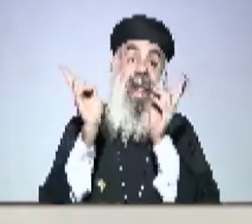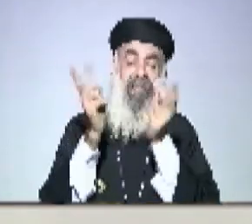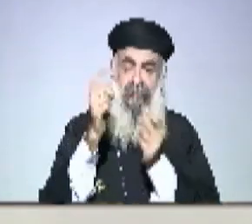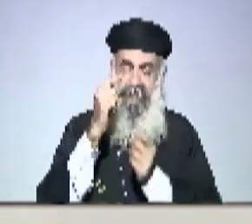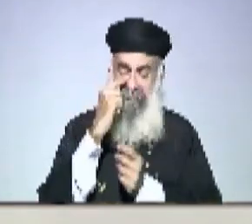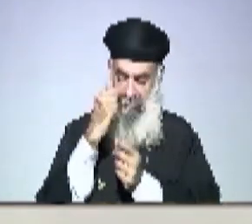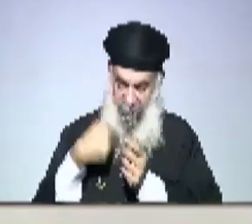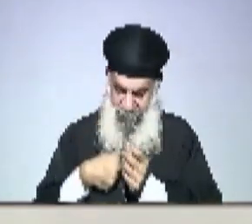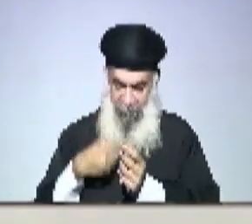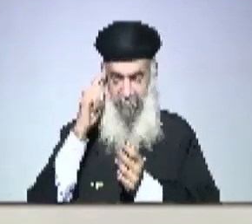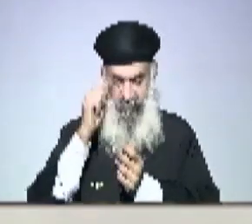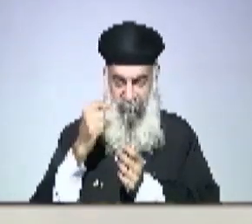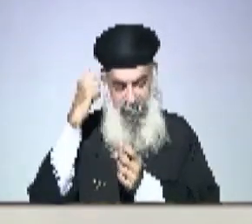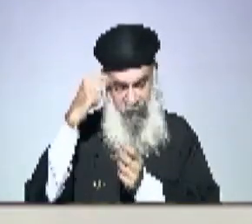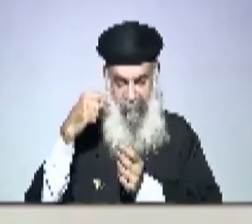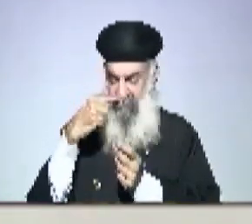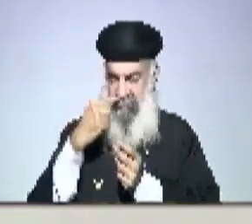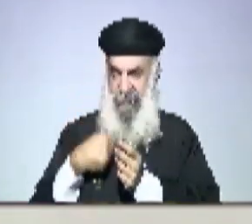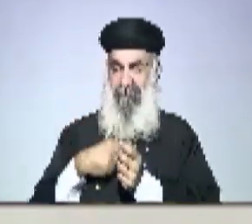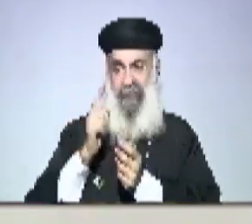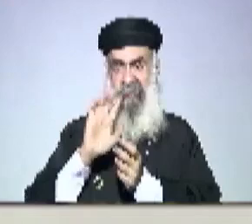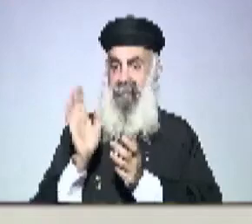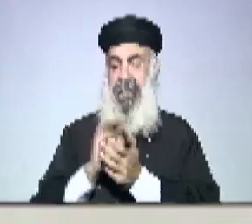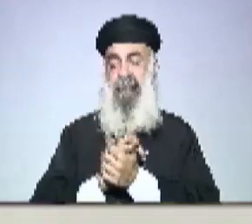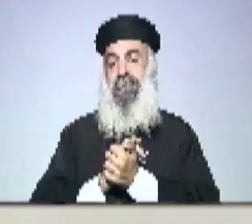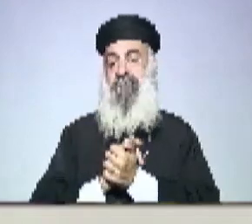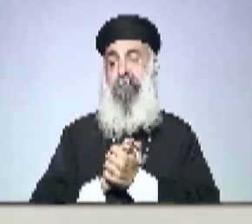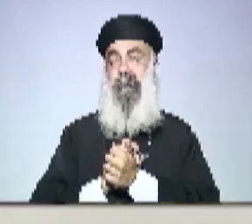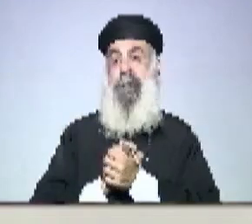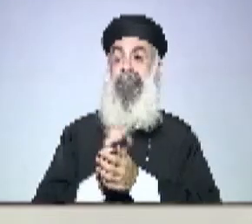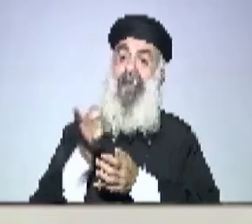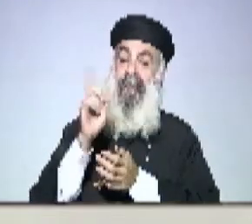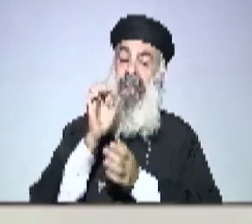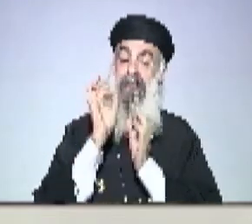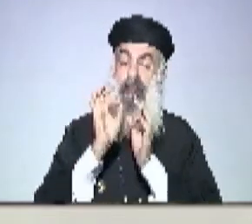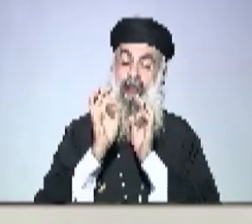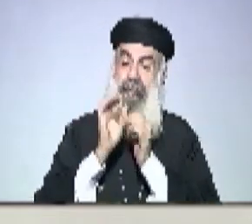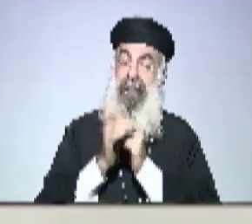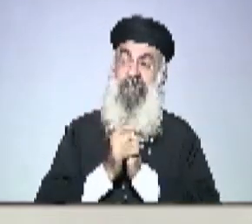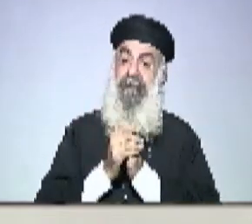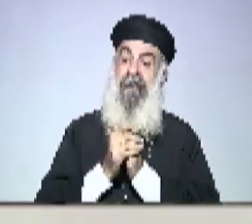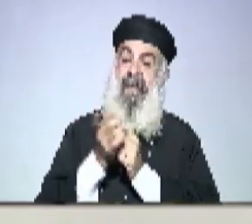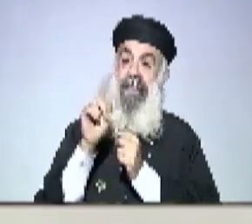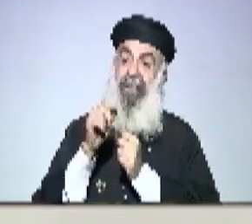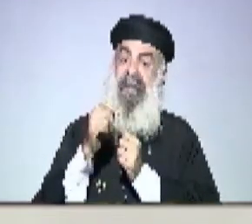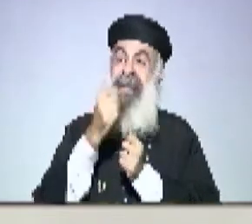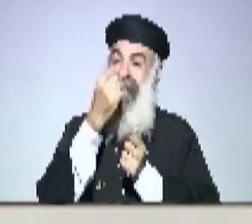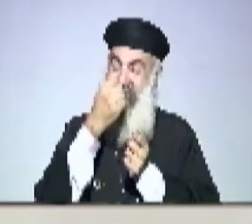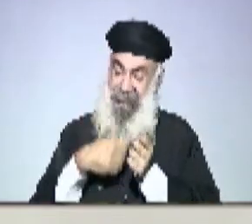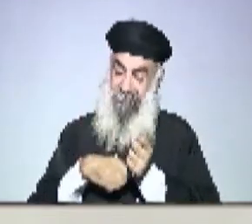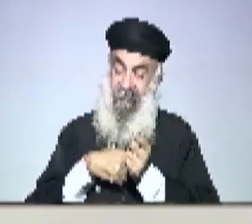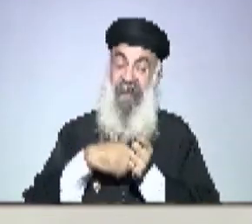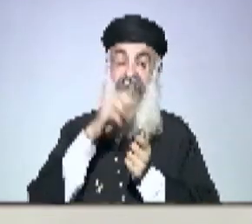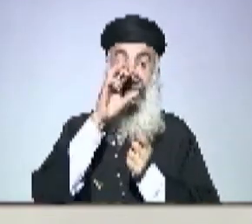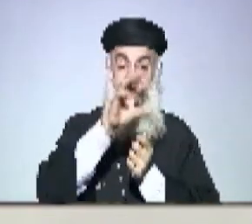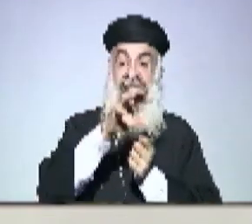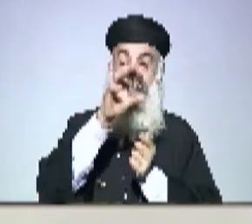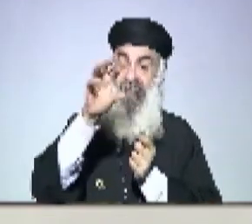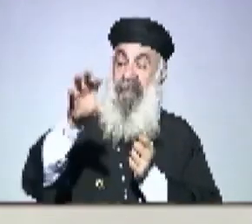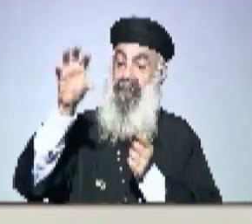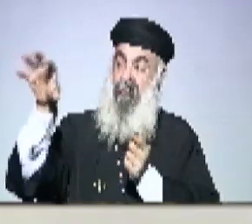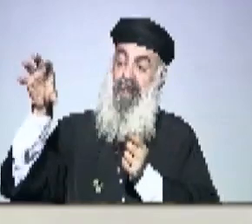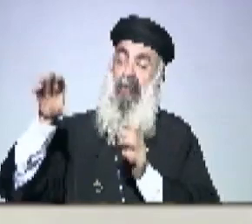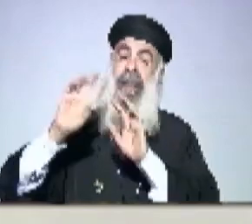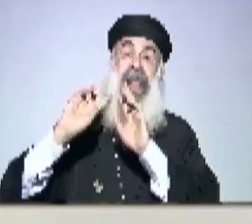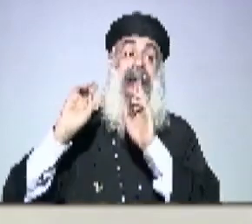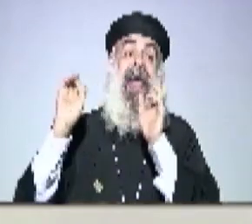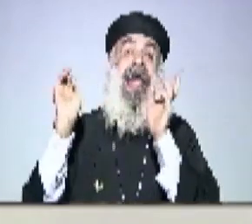بنفكر في ارض مصر خصوصا كمان بعد ما بقى لنا كنائس في كل قارات العالم